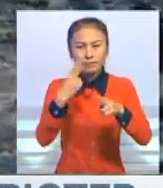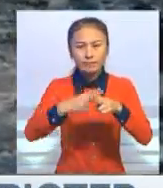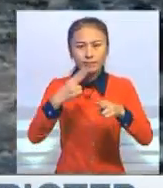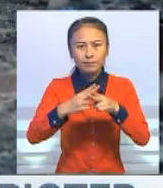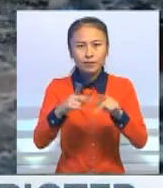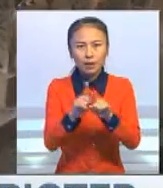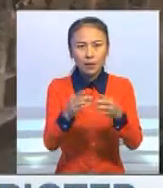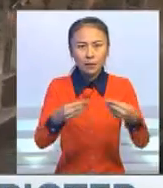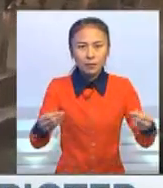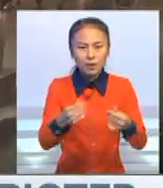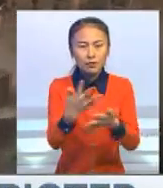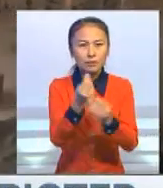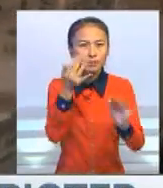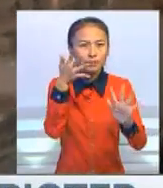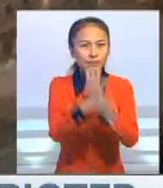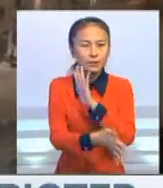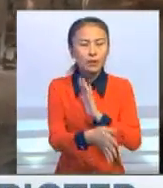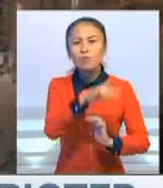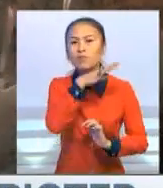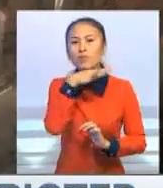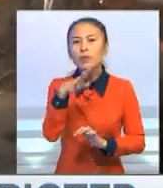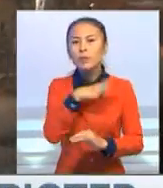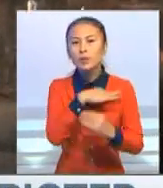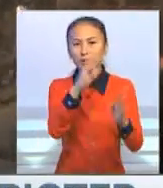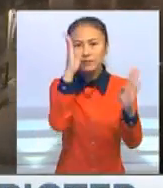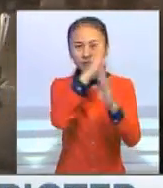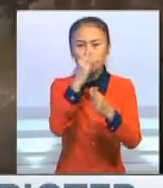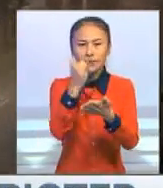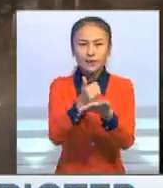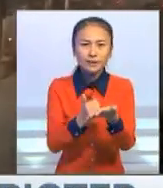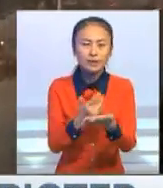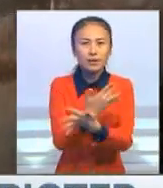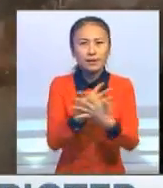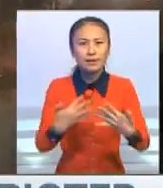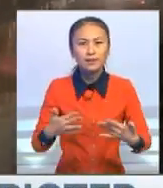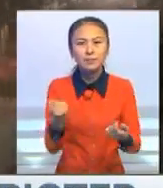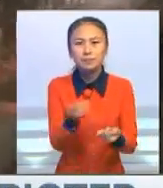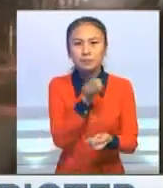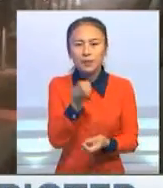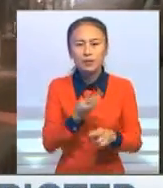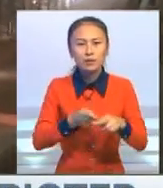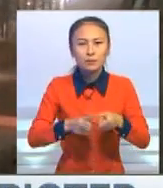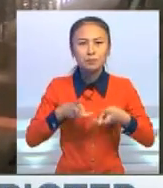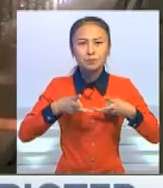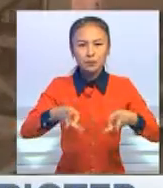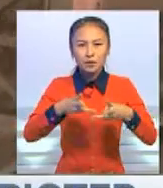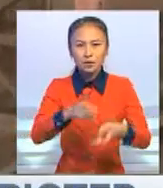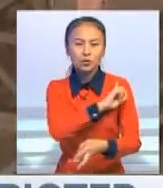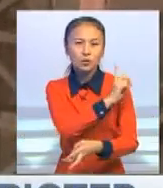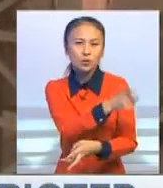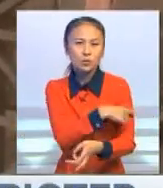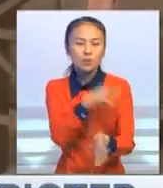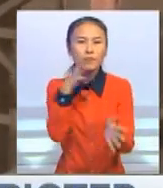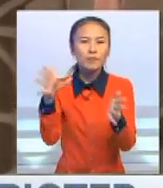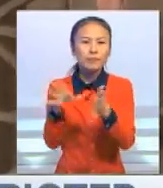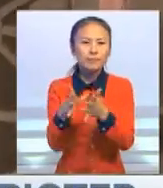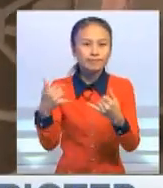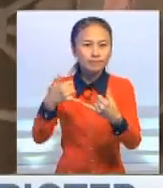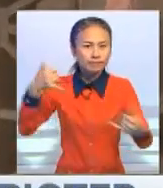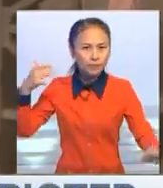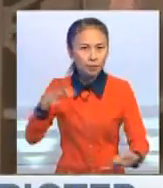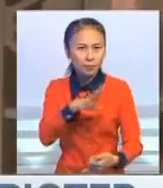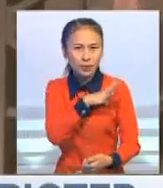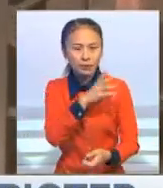үшін артық шығын жұмсалған. Табиғатта кесек руда азайып келеді. Жаңа пештерде тоқтың күшімен ұсақ рудалар